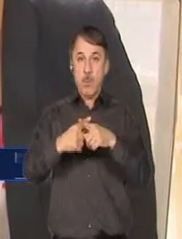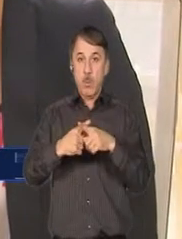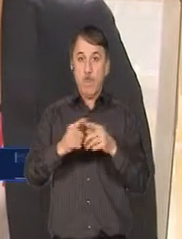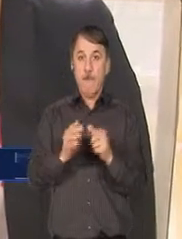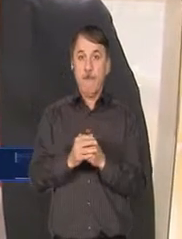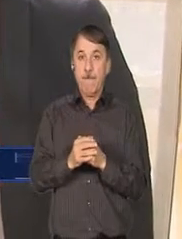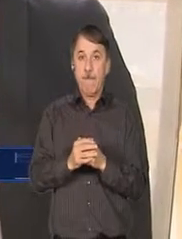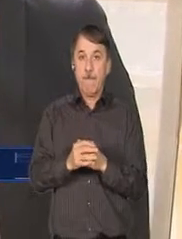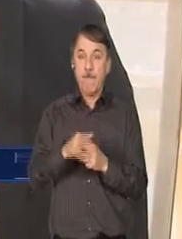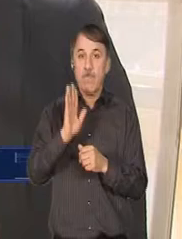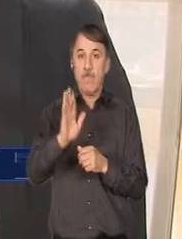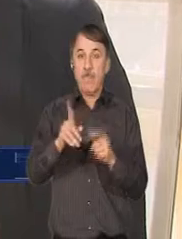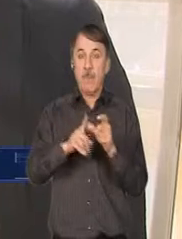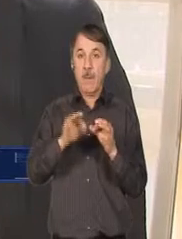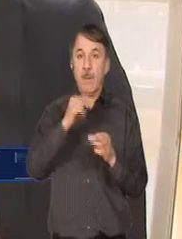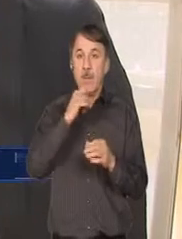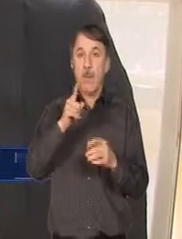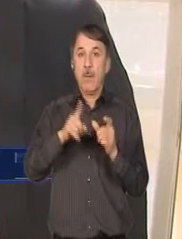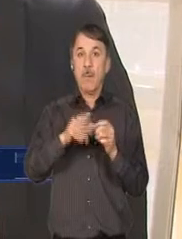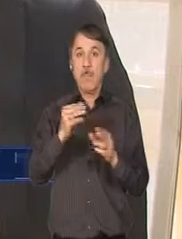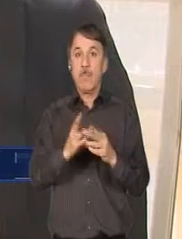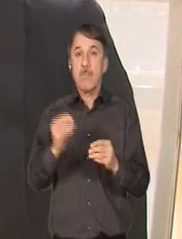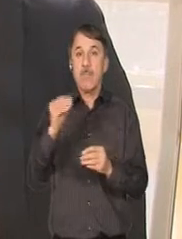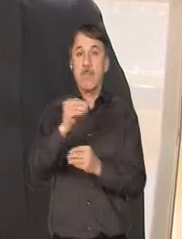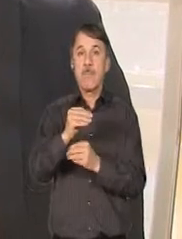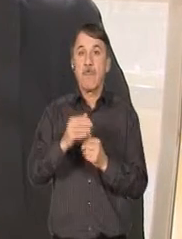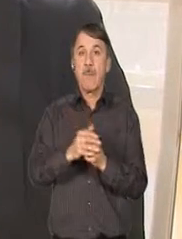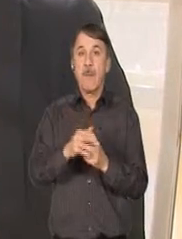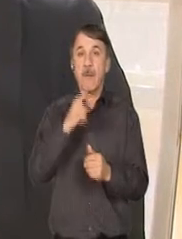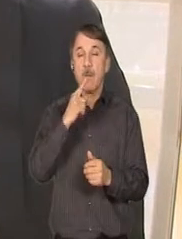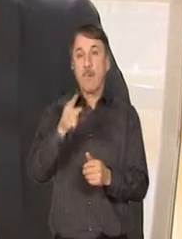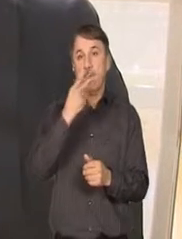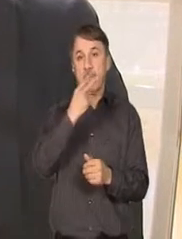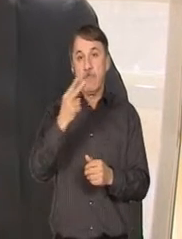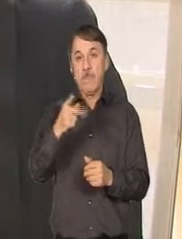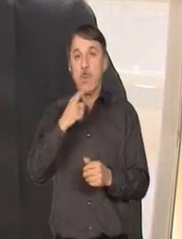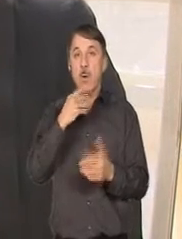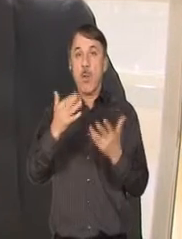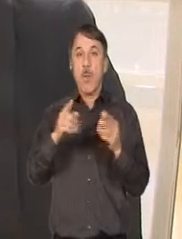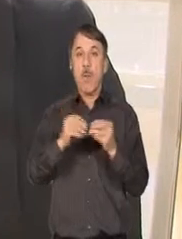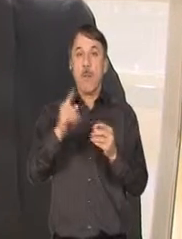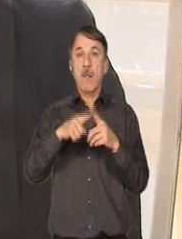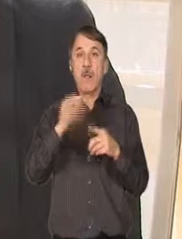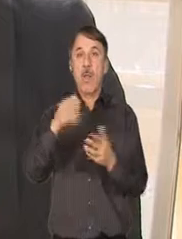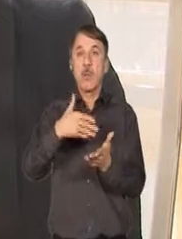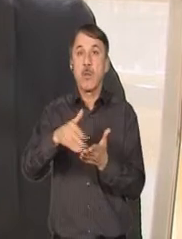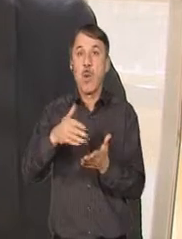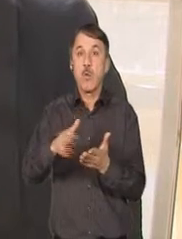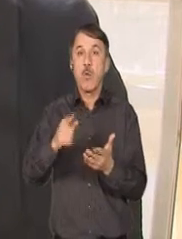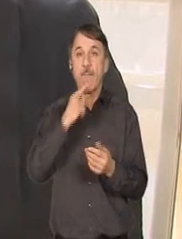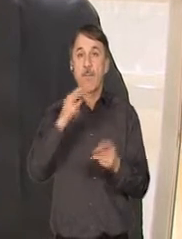puta. Kako su dužnici iz medija, ali i ličnog iskustva upoznati da se